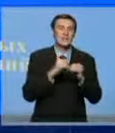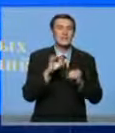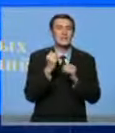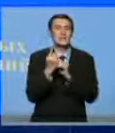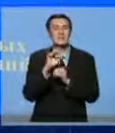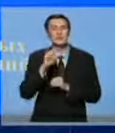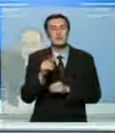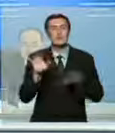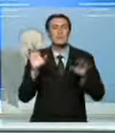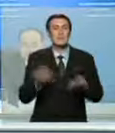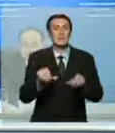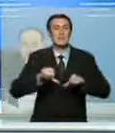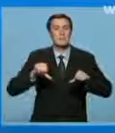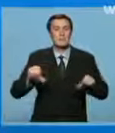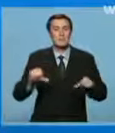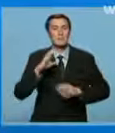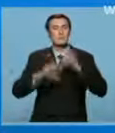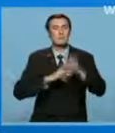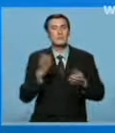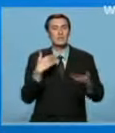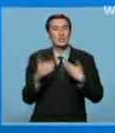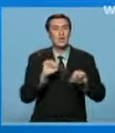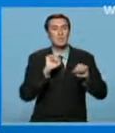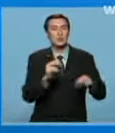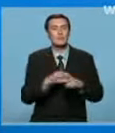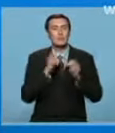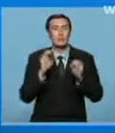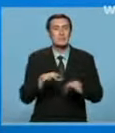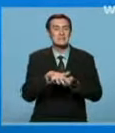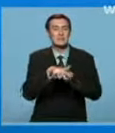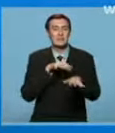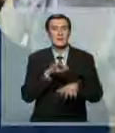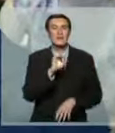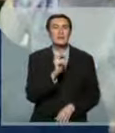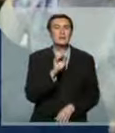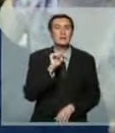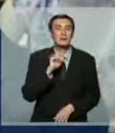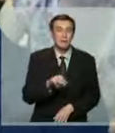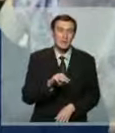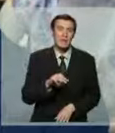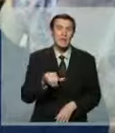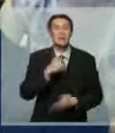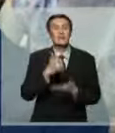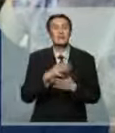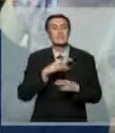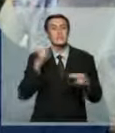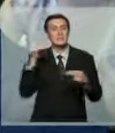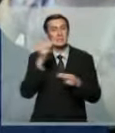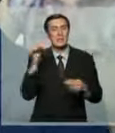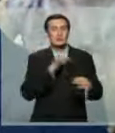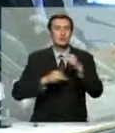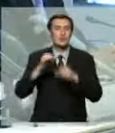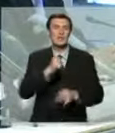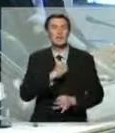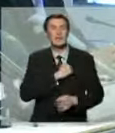этом сообщил председатель Комитета по международным отношениям, обороне и безопасности Сената парламента Икрам Адырбеков. Одной из главных тем мероприятия станет